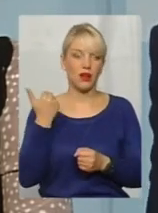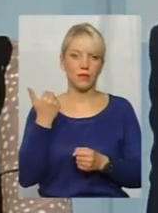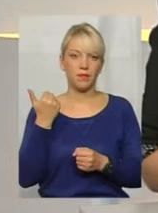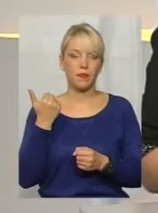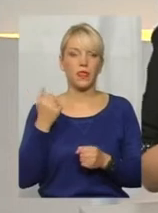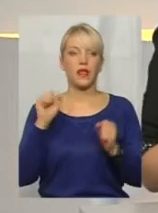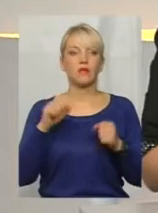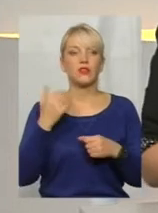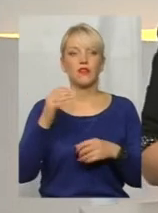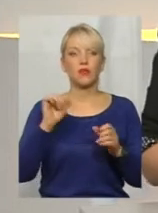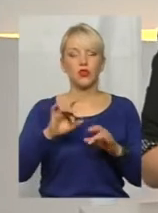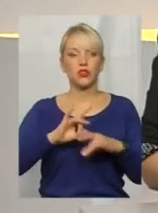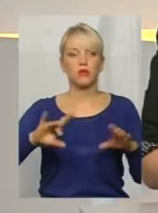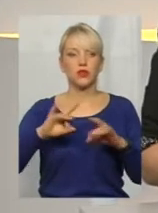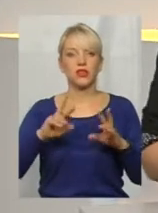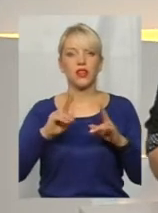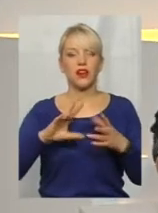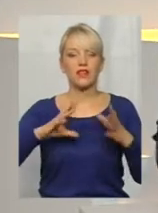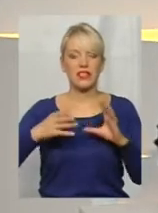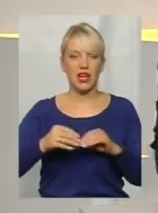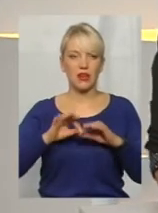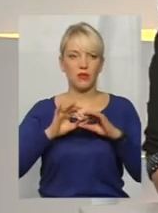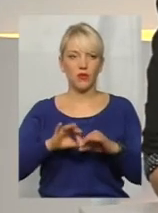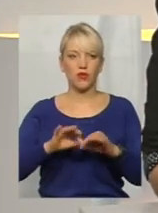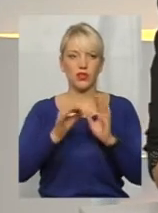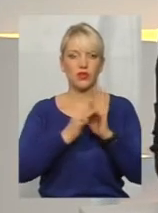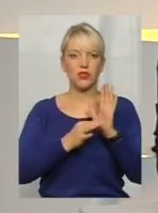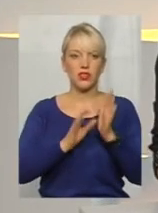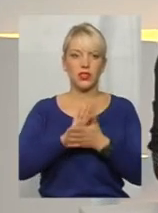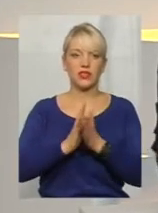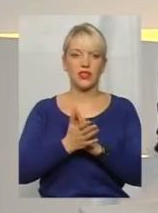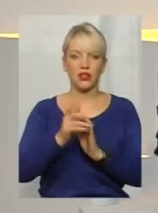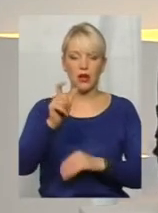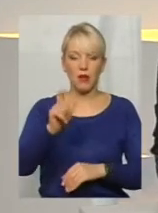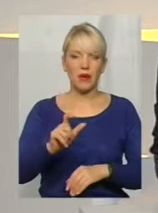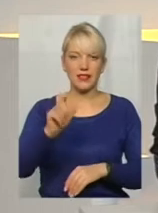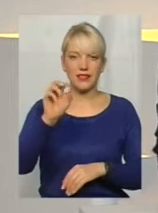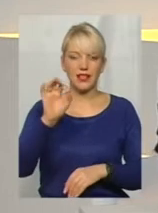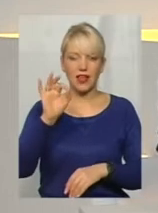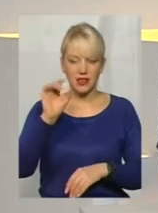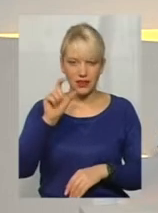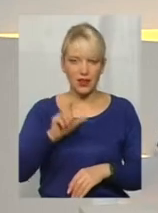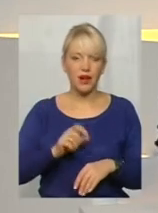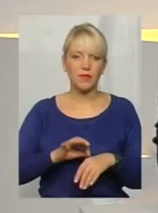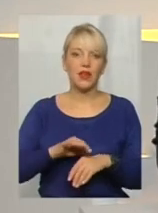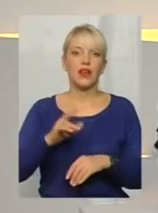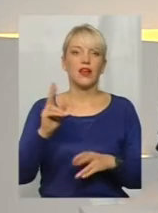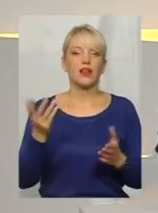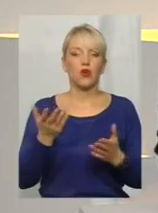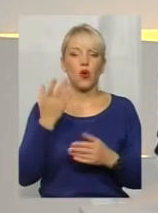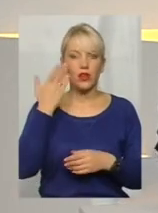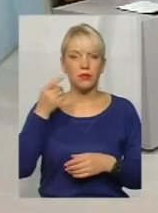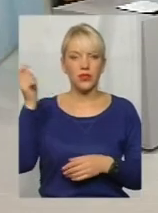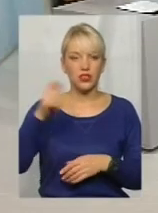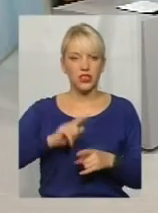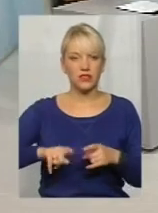Можливо, ви можете пояснити, як взагалі проводиться оцінка стану пацієнта, коли приїжджає швидка? От як має поводити себе